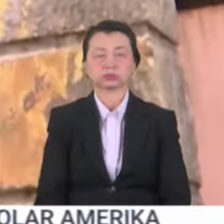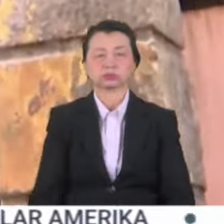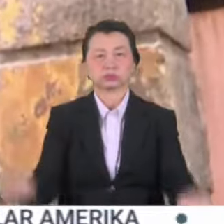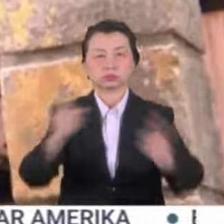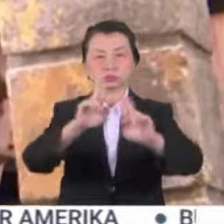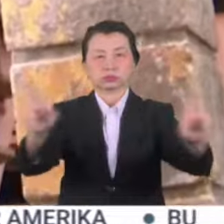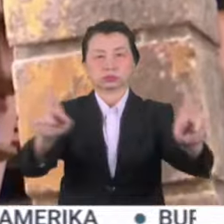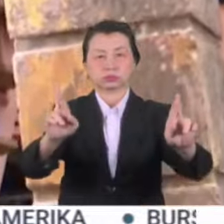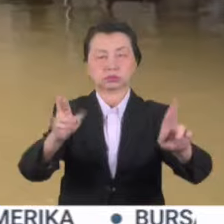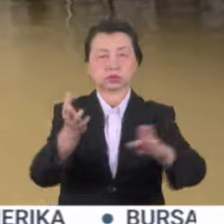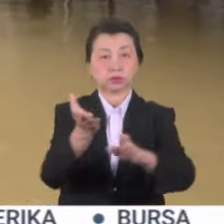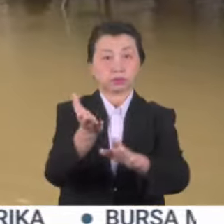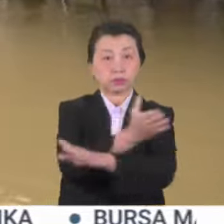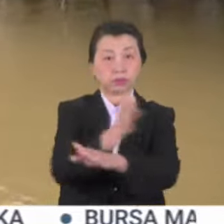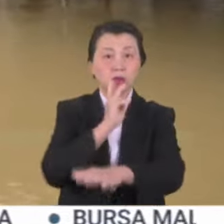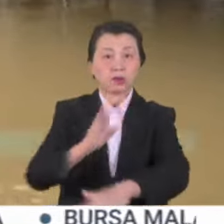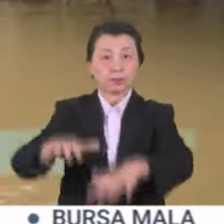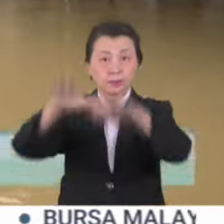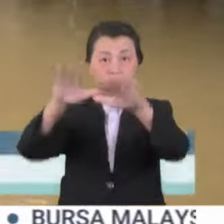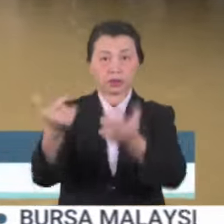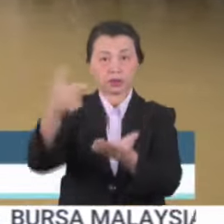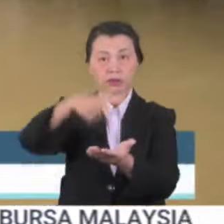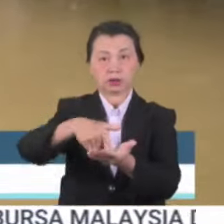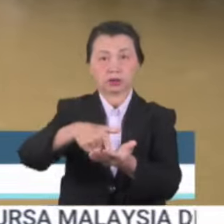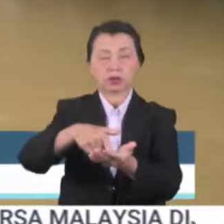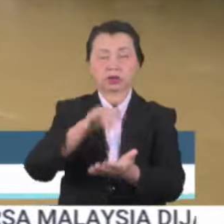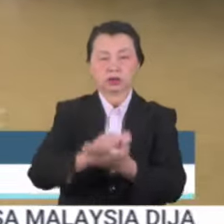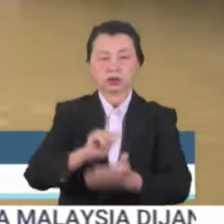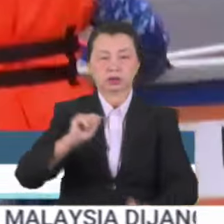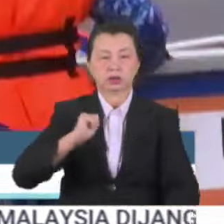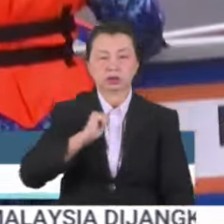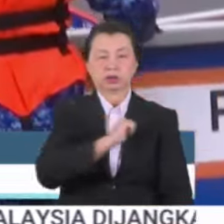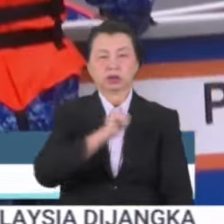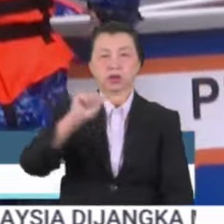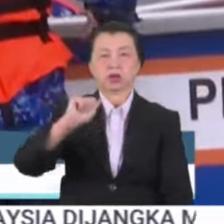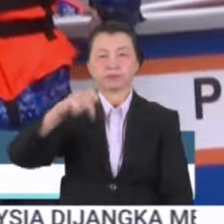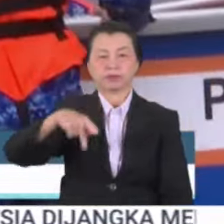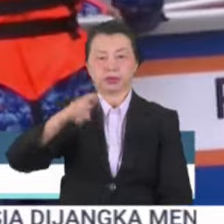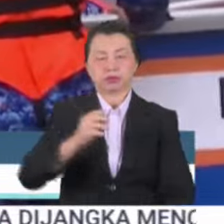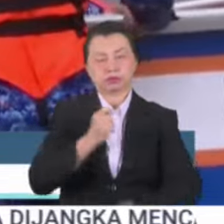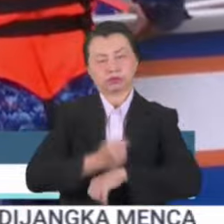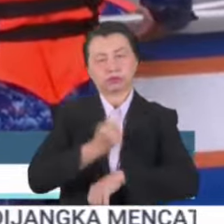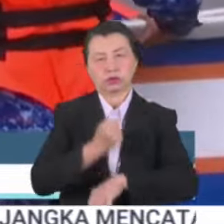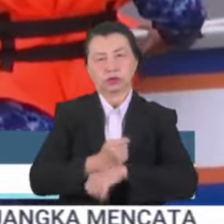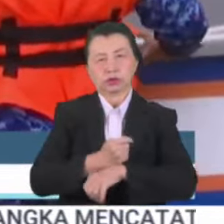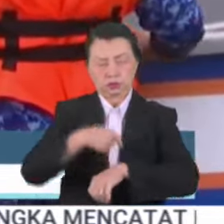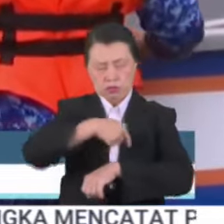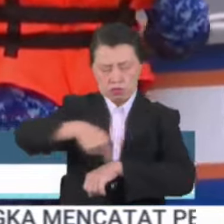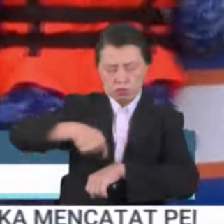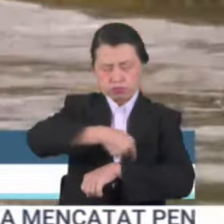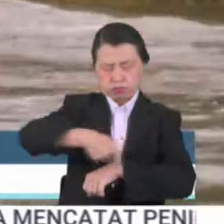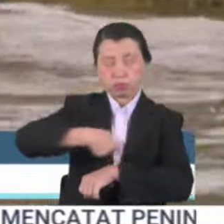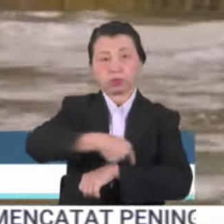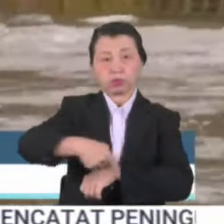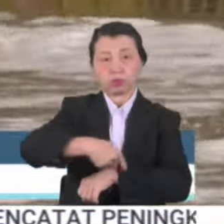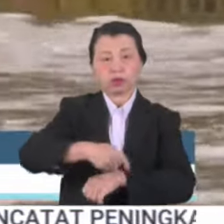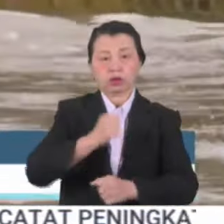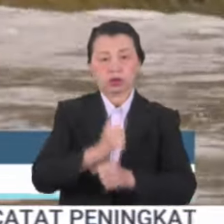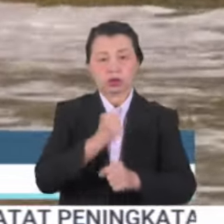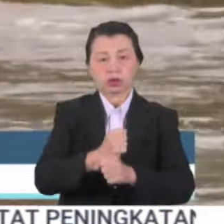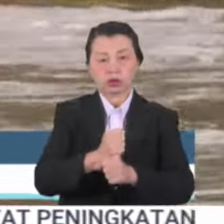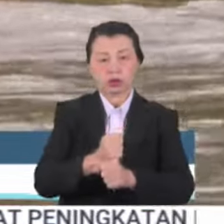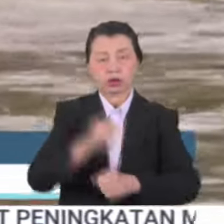Kesiapsiagaan bermula sebelum berlakunya banjir lagi. Antaranya anggota APM bertugas tanpa mengira masa. Bermula dengan kejadian